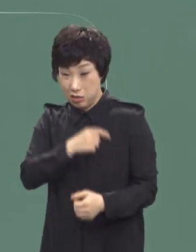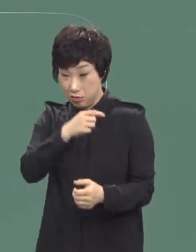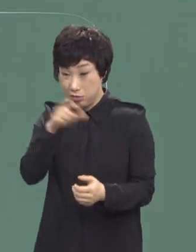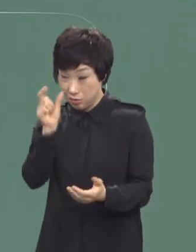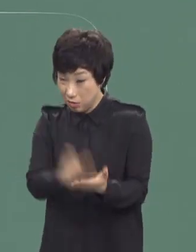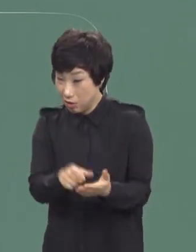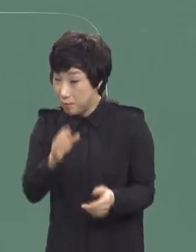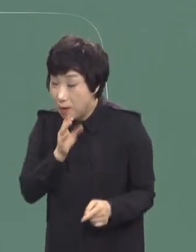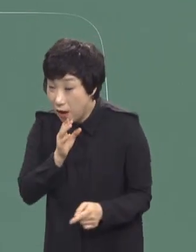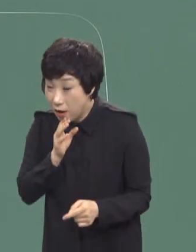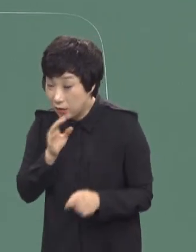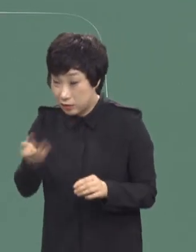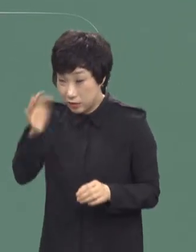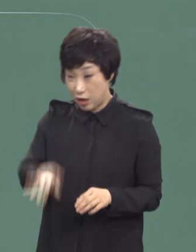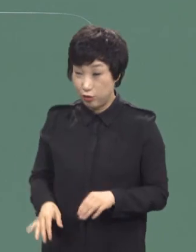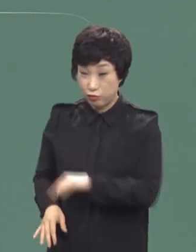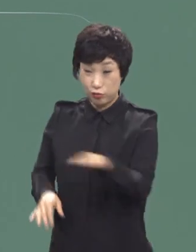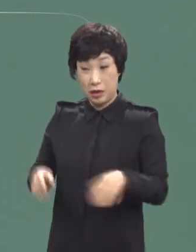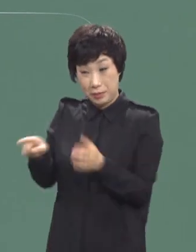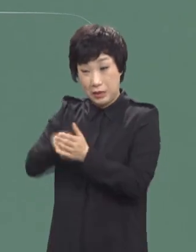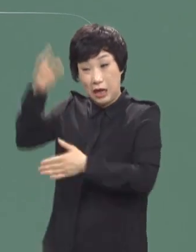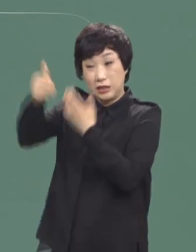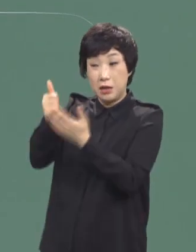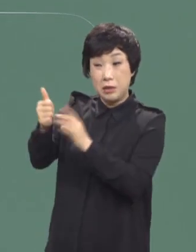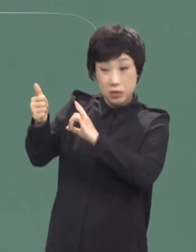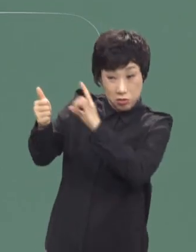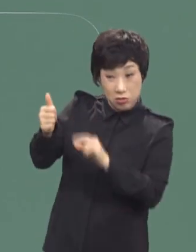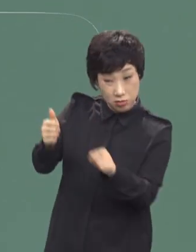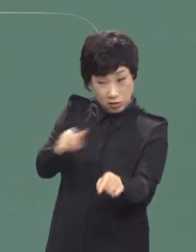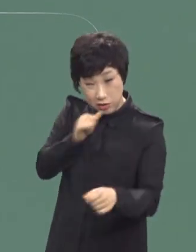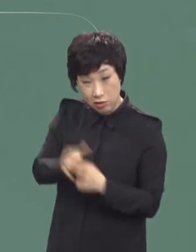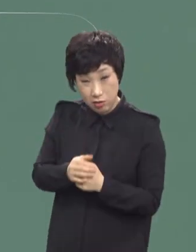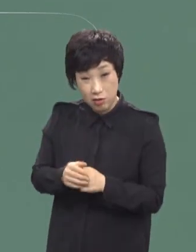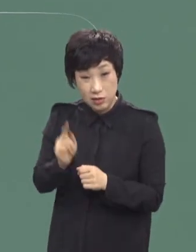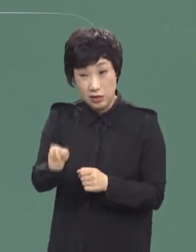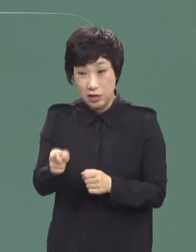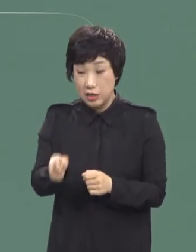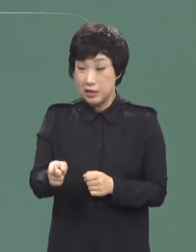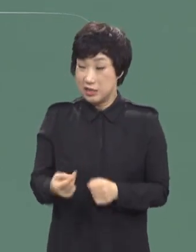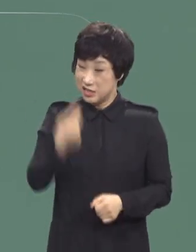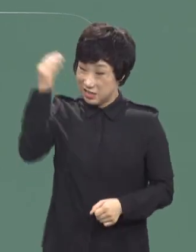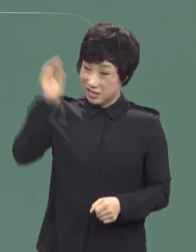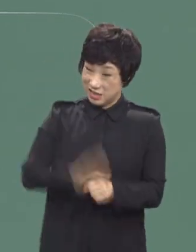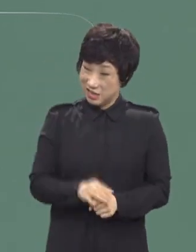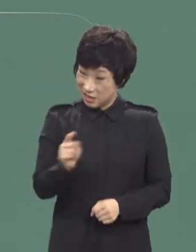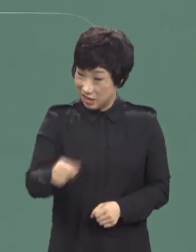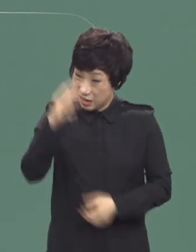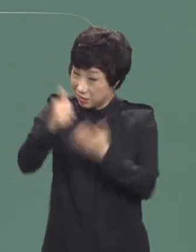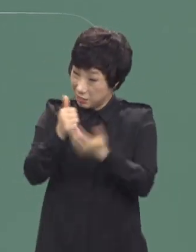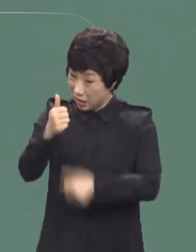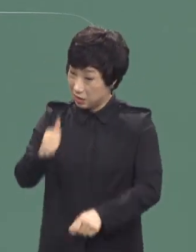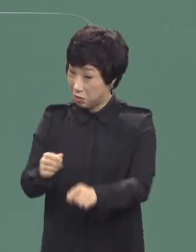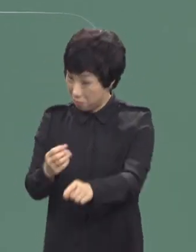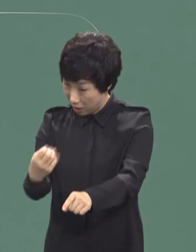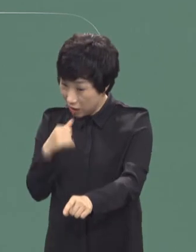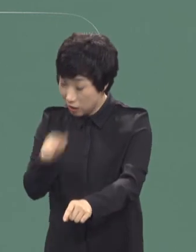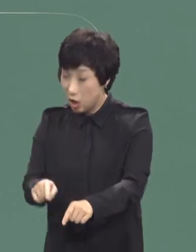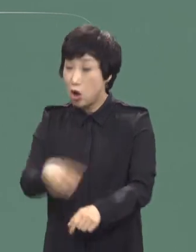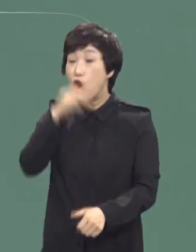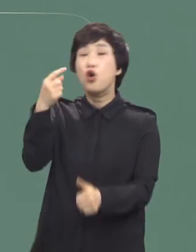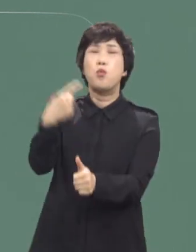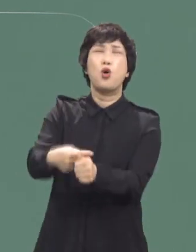감히 우리가 믿는 하나님을 기망하고 하나님을 기반하고 우상 딴짓처럼 지가 하나님이야 이건 신성